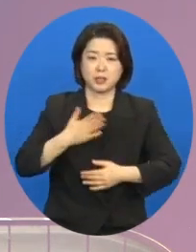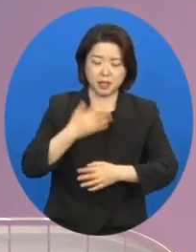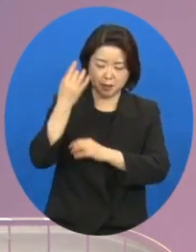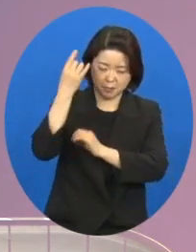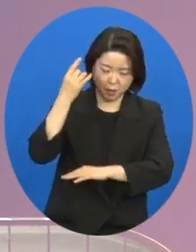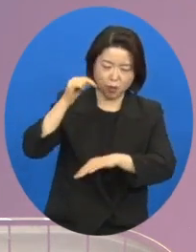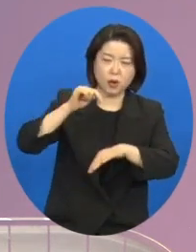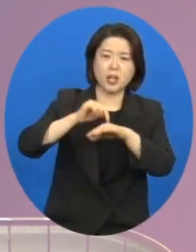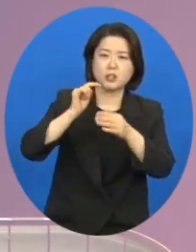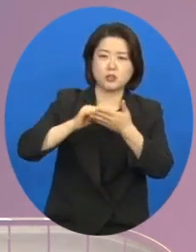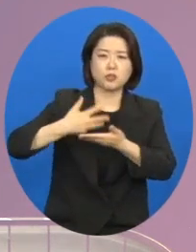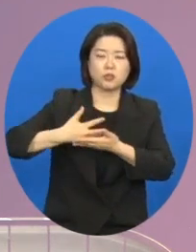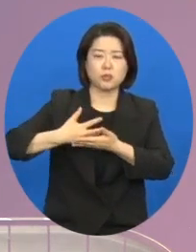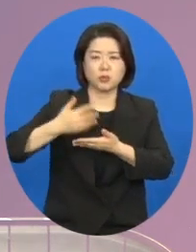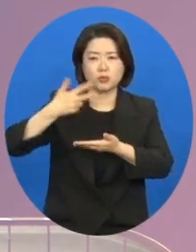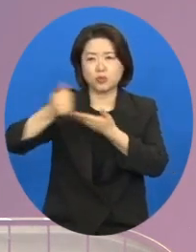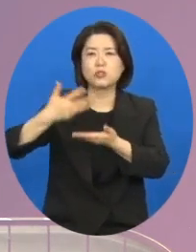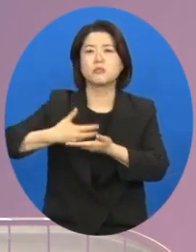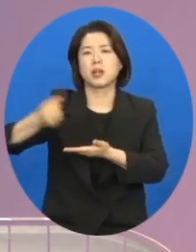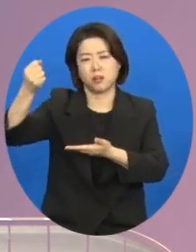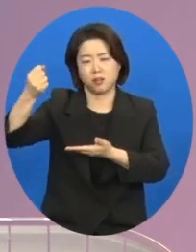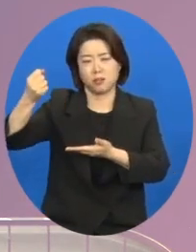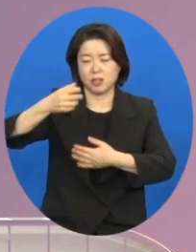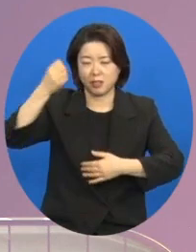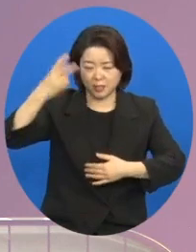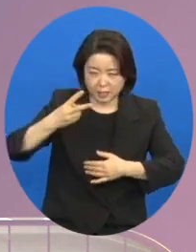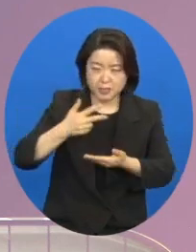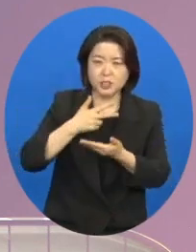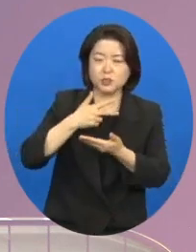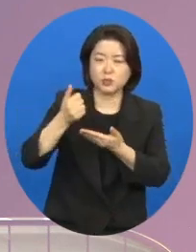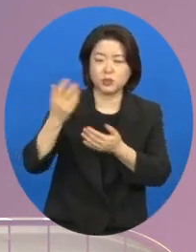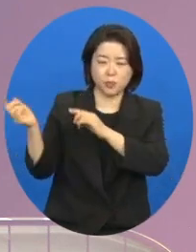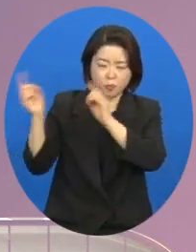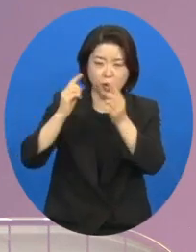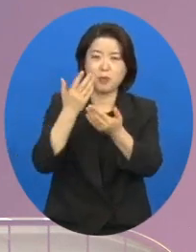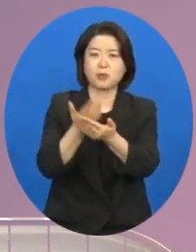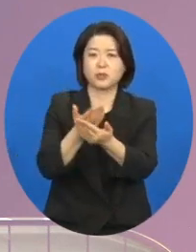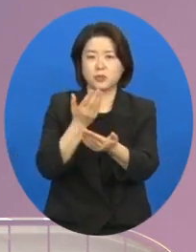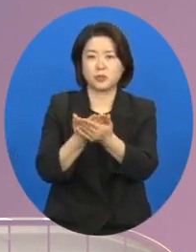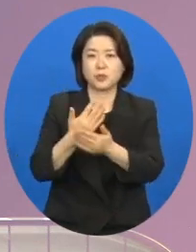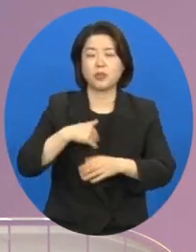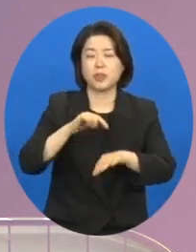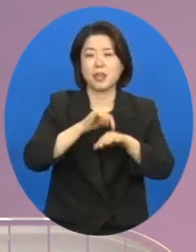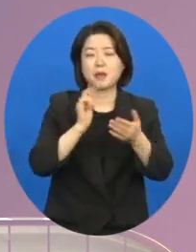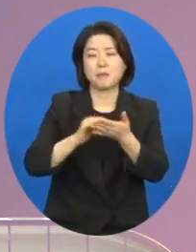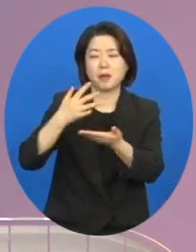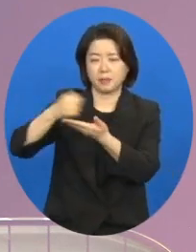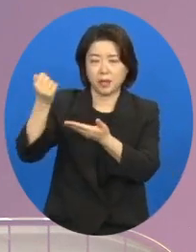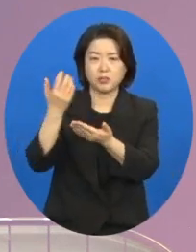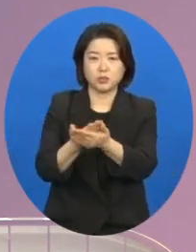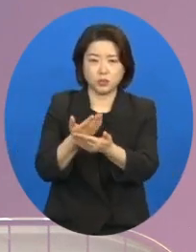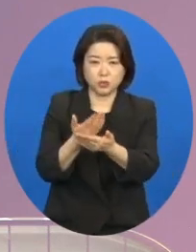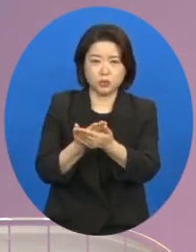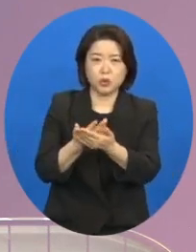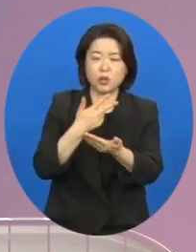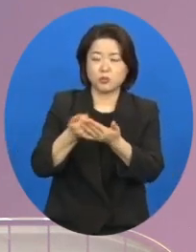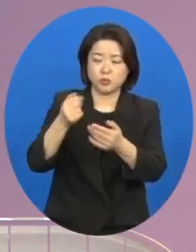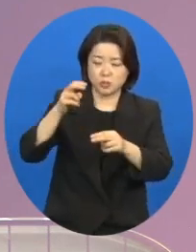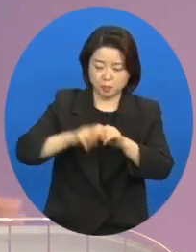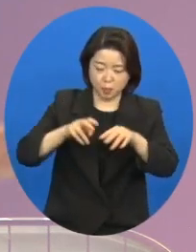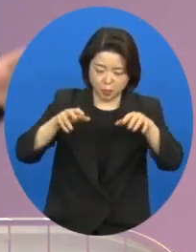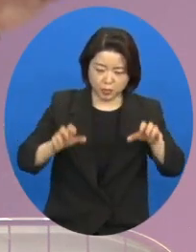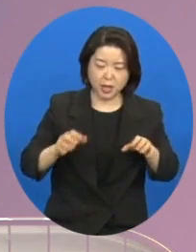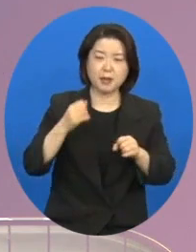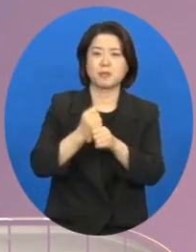주님의 것이었습니다. 다시 주님의 것으로 하나님 회복시켜 주시고 내 마음을 소화하여 주시고 주님의 보좌로 삼아